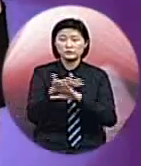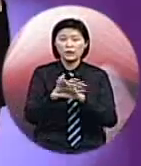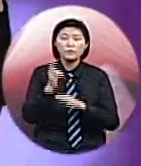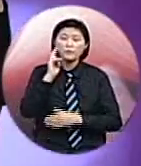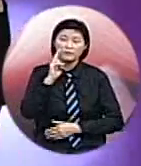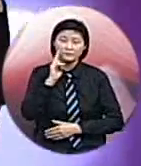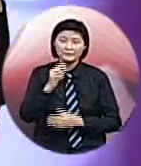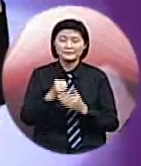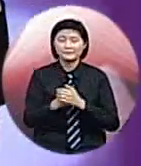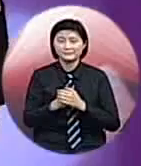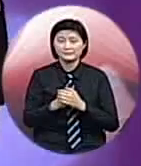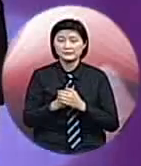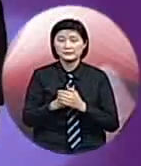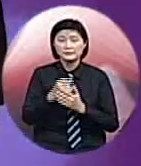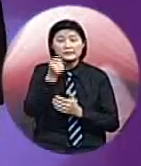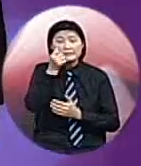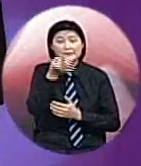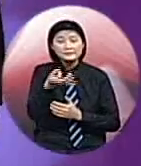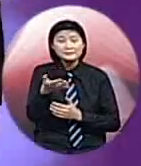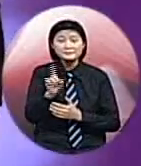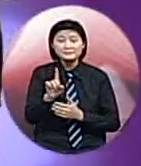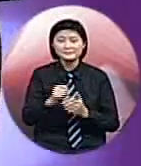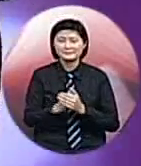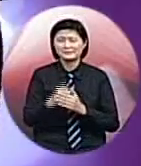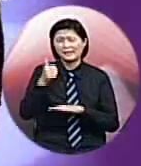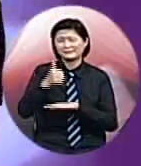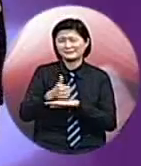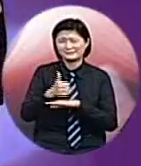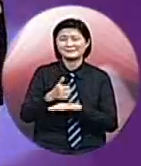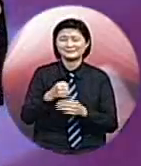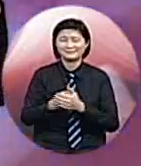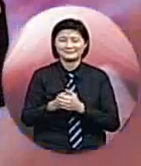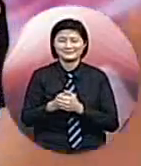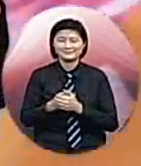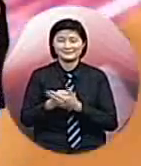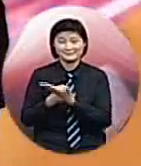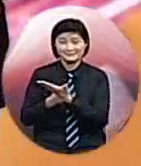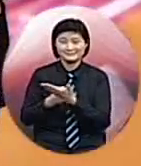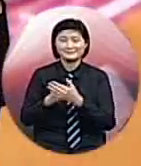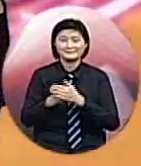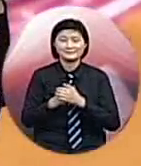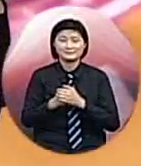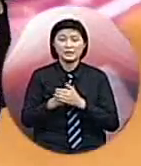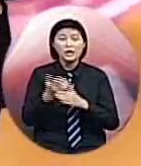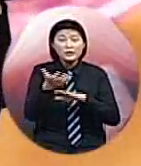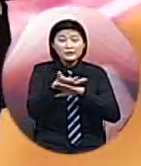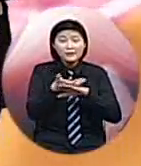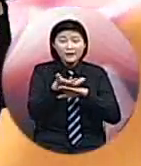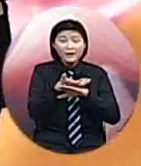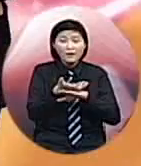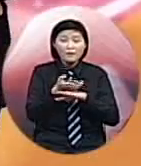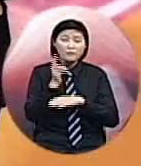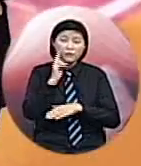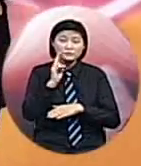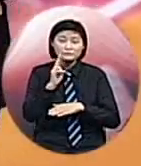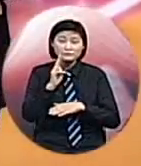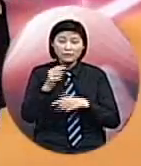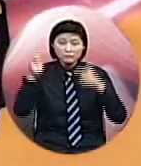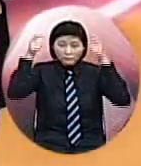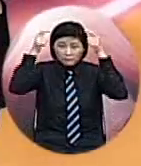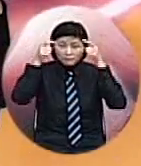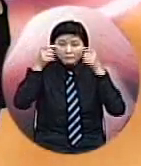원숭이. 힌트는요? 이따가 이부혁 씨가 주세요. 예. 그 털보 원숭이를 쓰고 다닐 수는